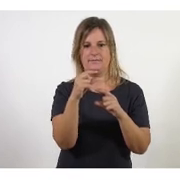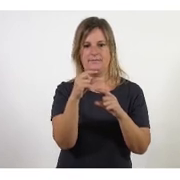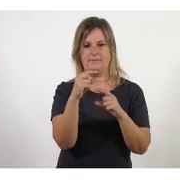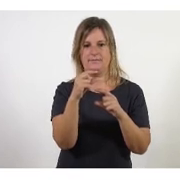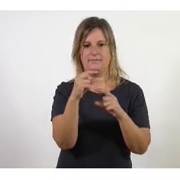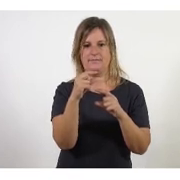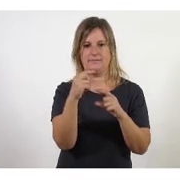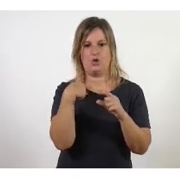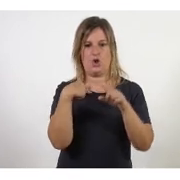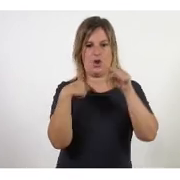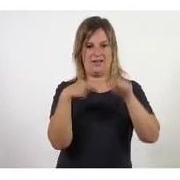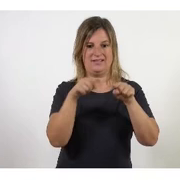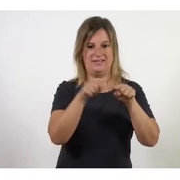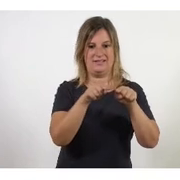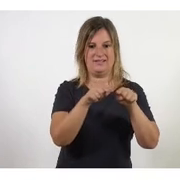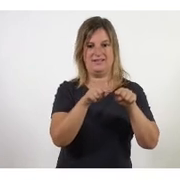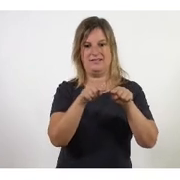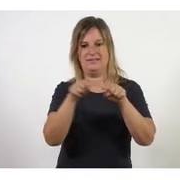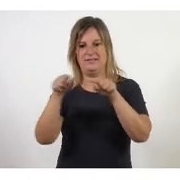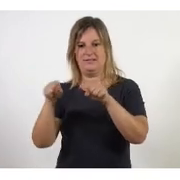la desplaço al costat.